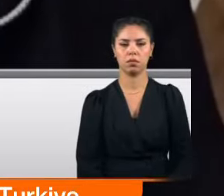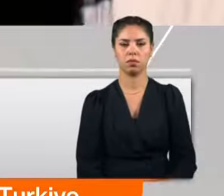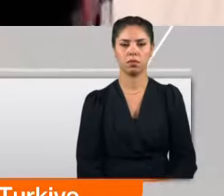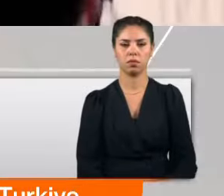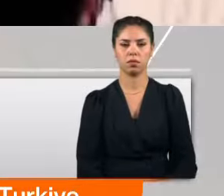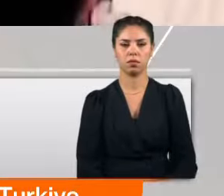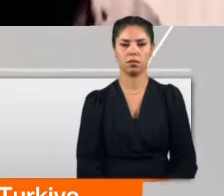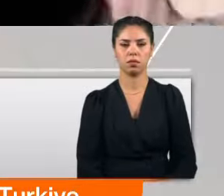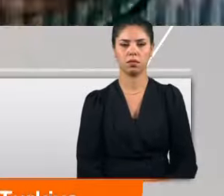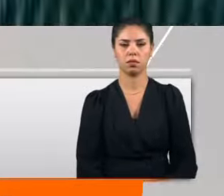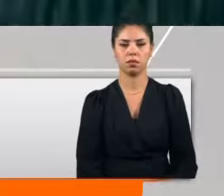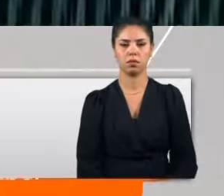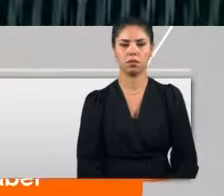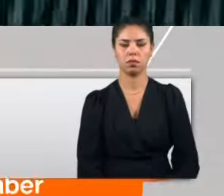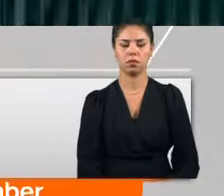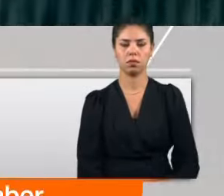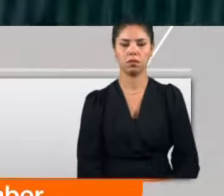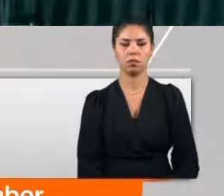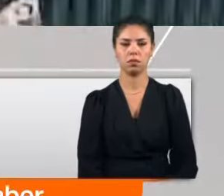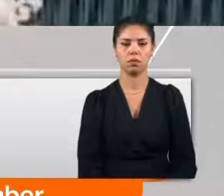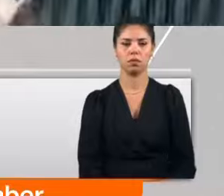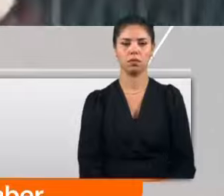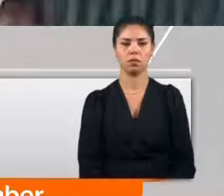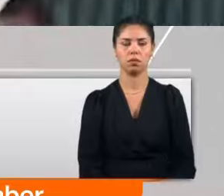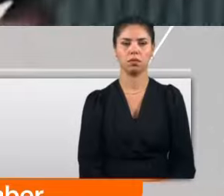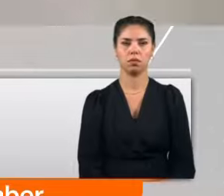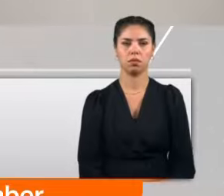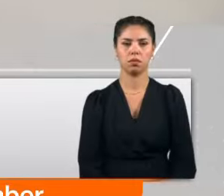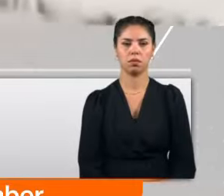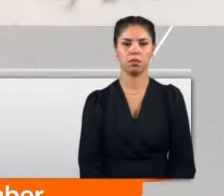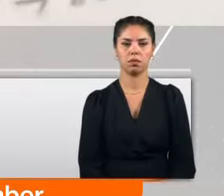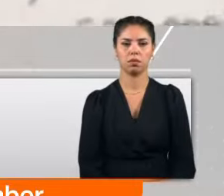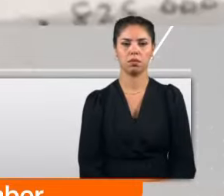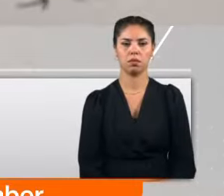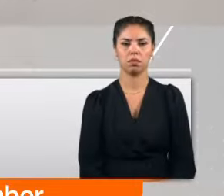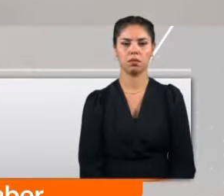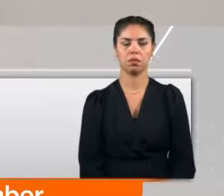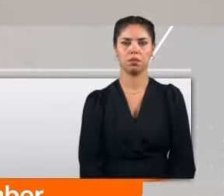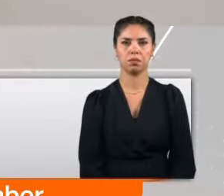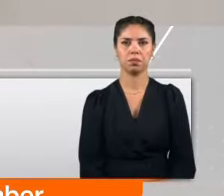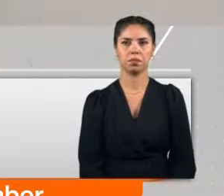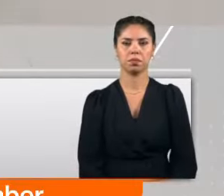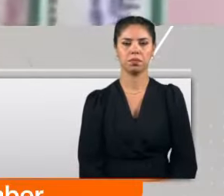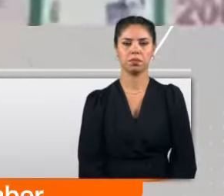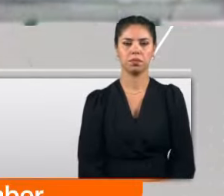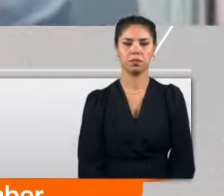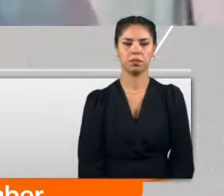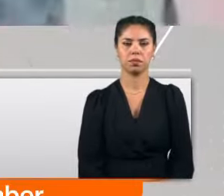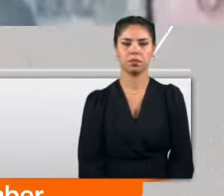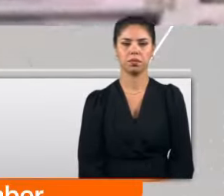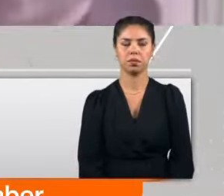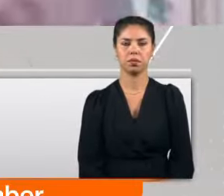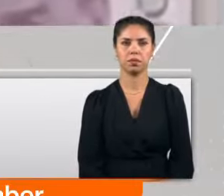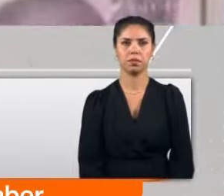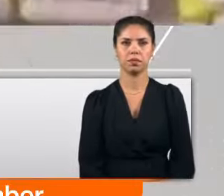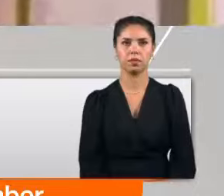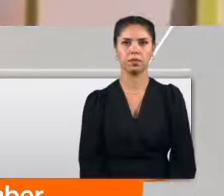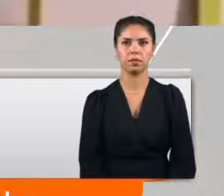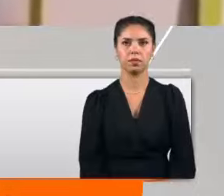Rüşveti inkar etmemizi istedi ama hepimiz çok kararlıyız ve davamızın da sonuna kadar arkasındayız. Hani ona rüşvet verdiğimize dair inkar etmemizi